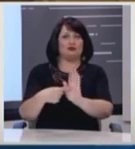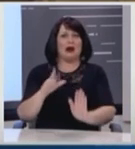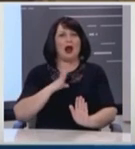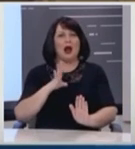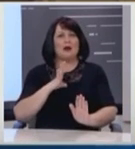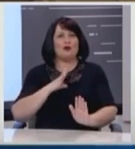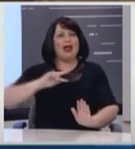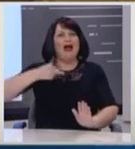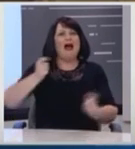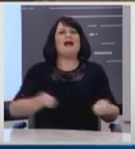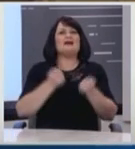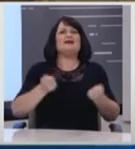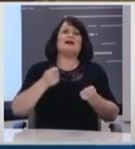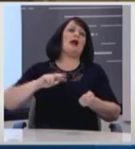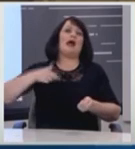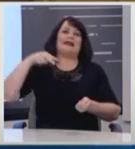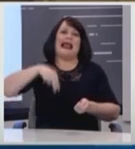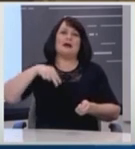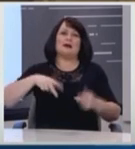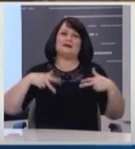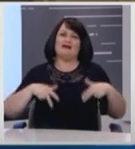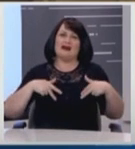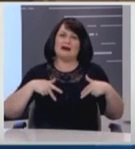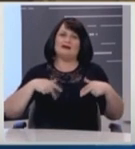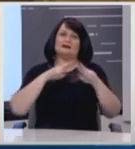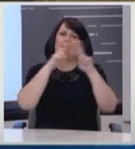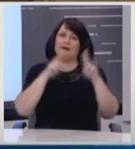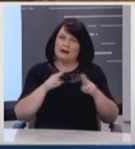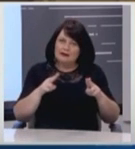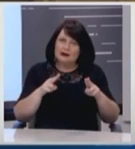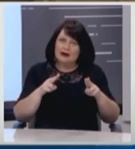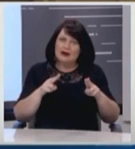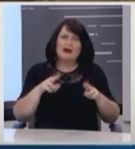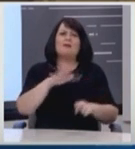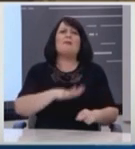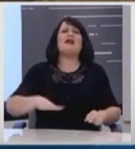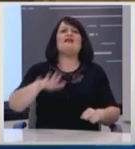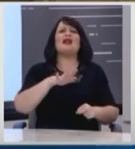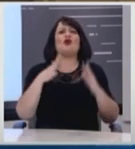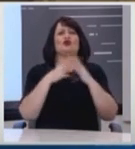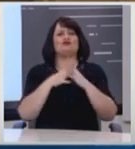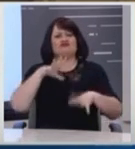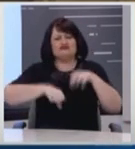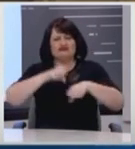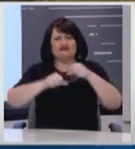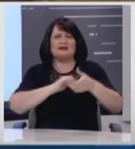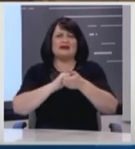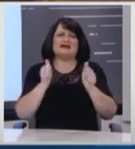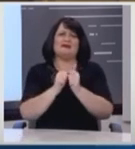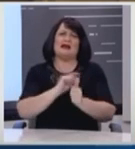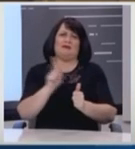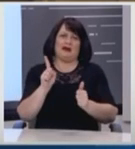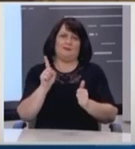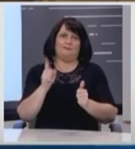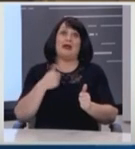των αντεργατικών αντιλαϊκών κυβερνήσεων και των διεθνών ή περιφερειακών υπεριαλιστικών ενώσεων και συμμάχων τους.